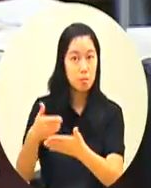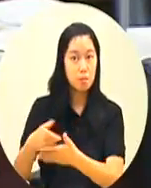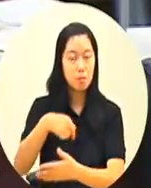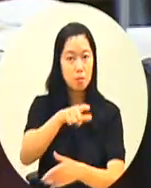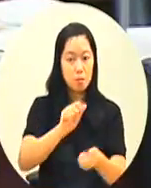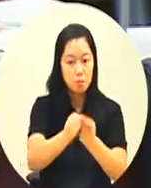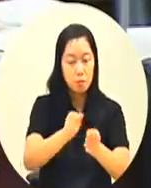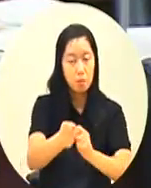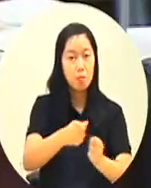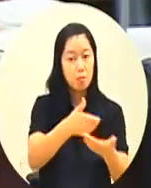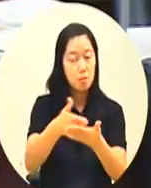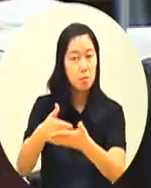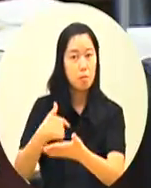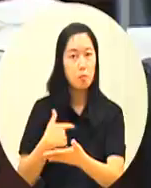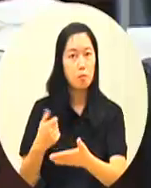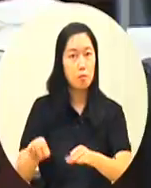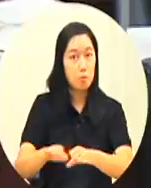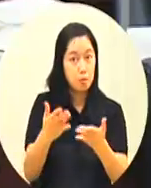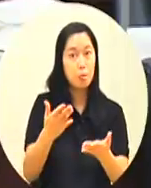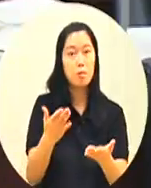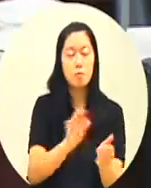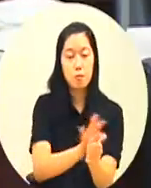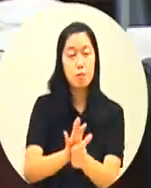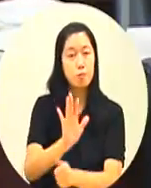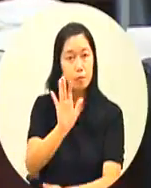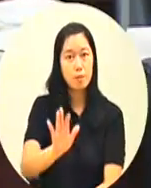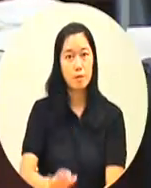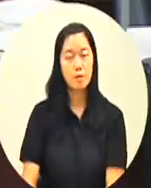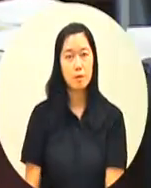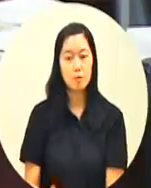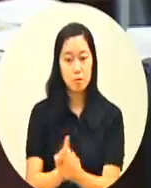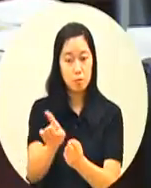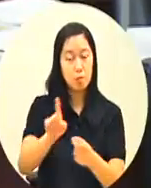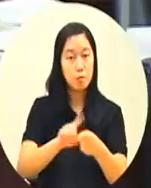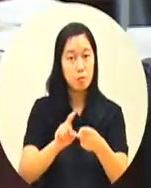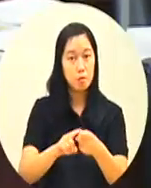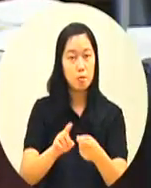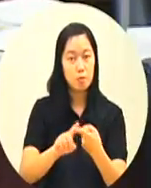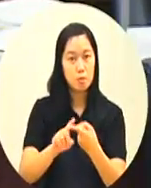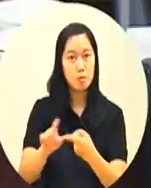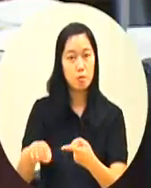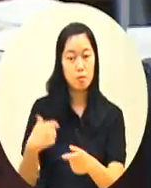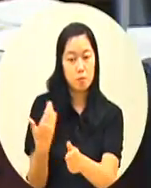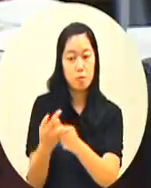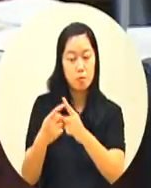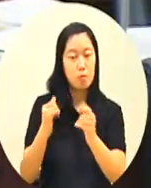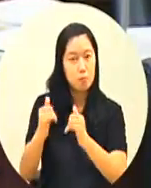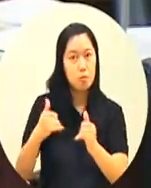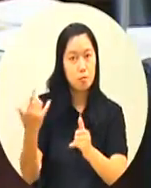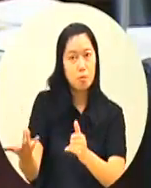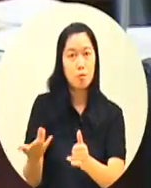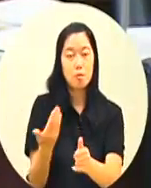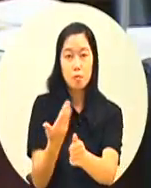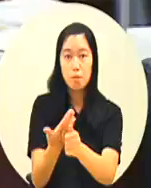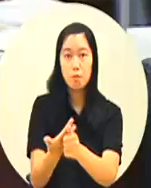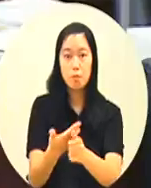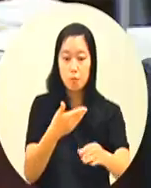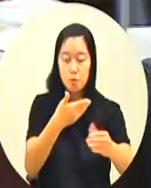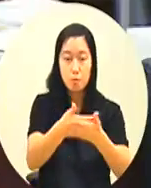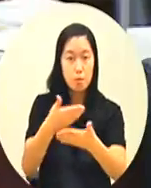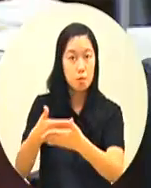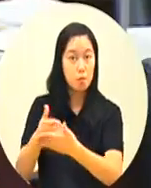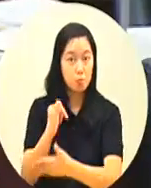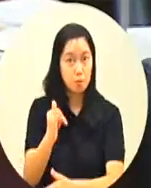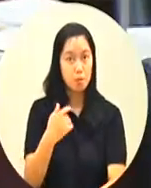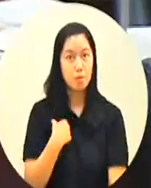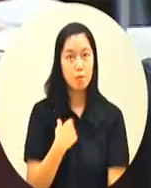纳款项的部分，我们其实就开创这样的服务嘛，所以这是对的方向，也是提供市民好的一个媒介啦。所以这部分在这边，我